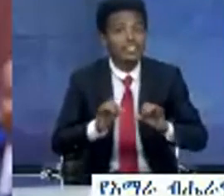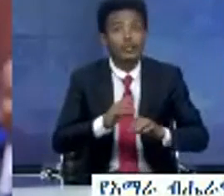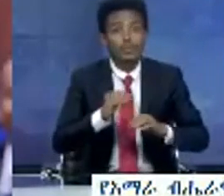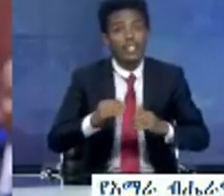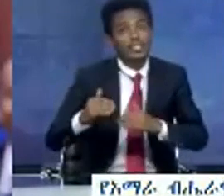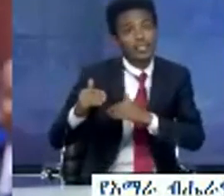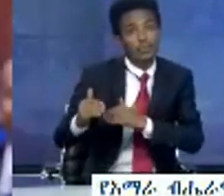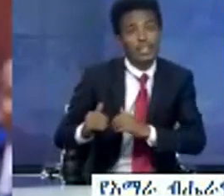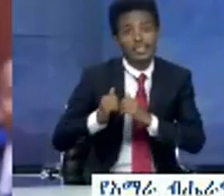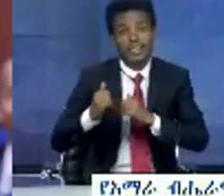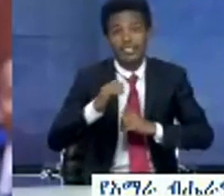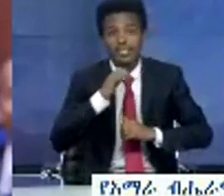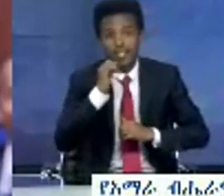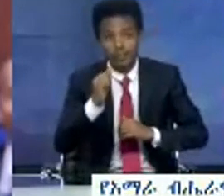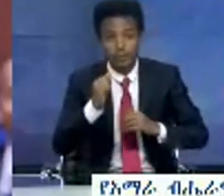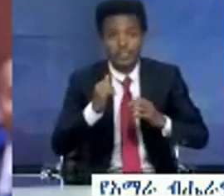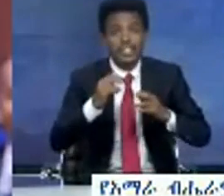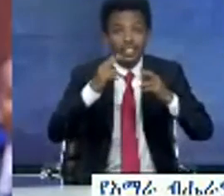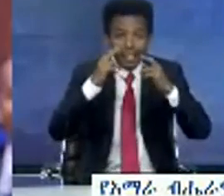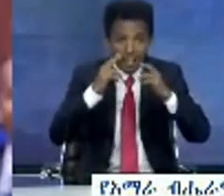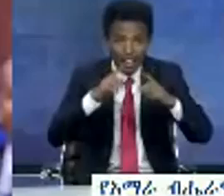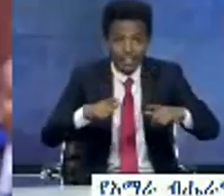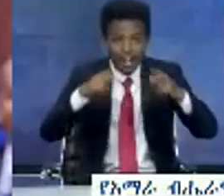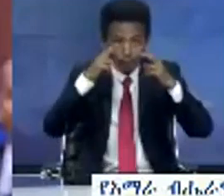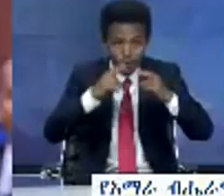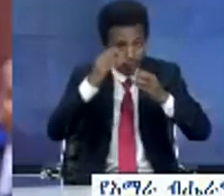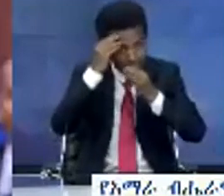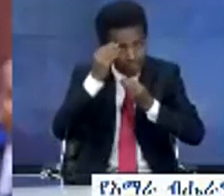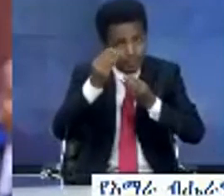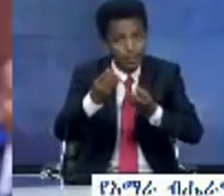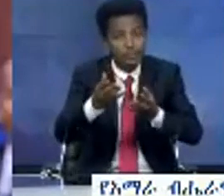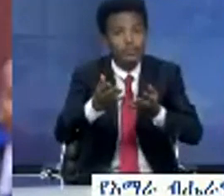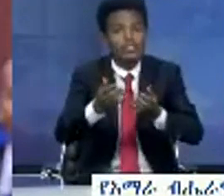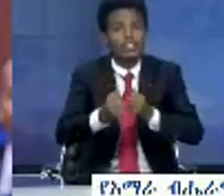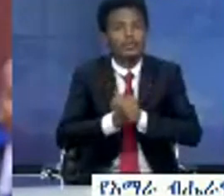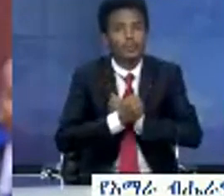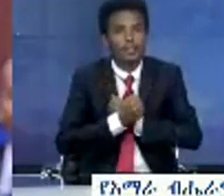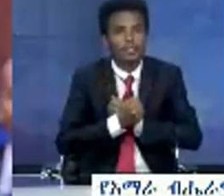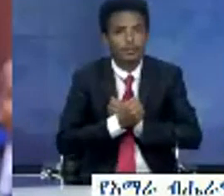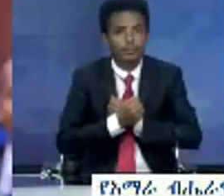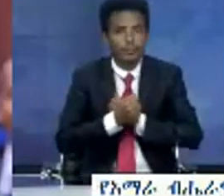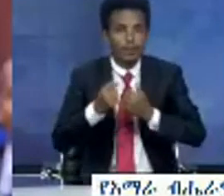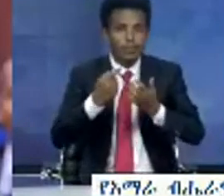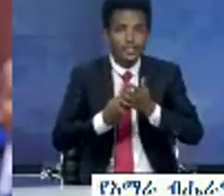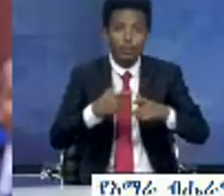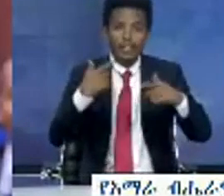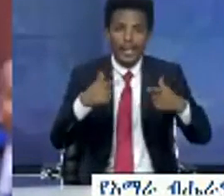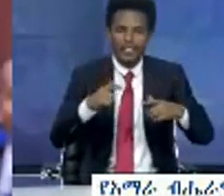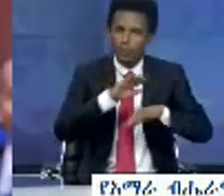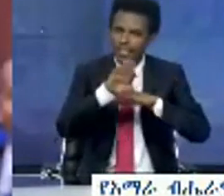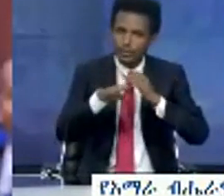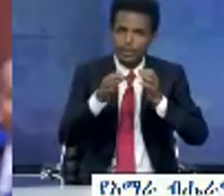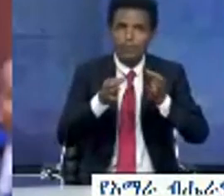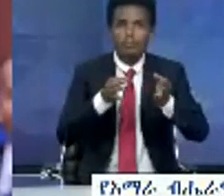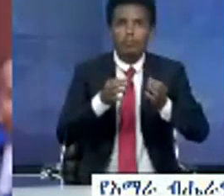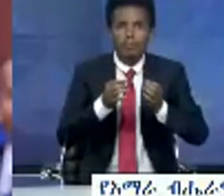ከጎናችን እንዳትለዩ ከታላቅ አክብሮት ጋር ልናሳስባችሁ እንወዳለን። በዚህ አጋጣሚ ሁላችሁንም ማስገንዘብ